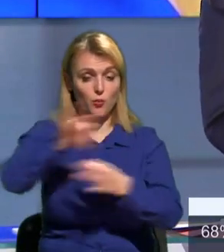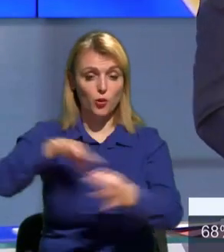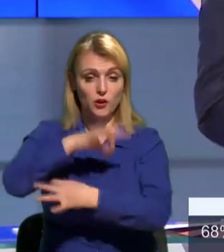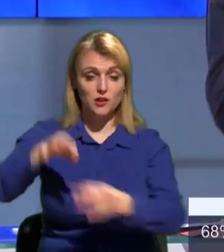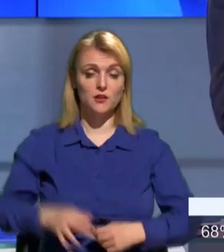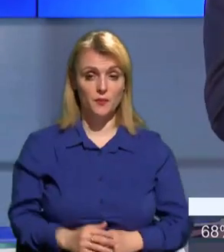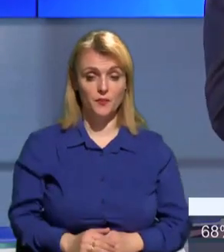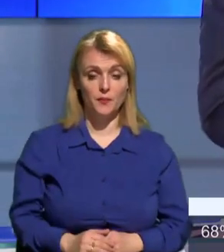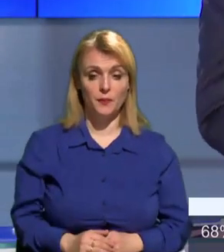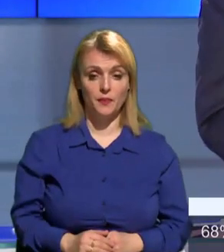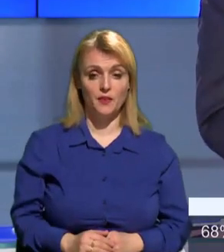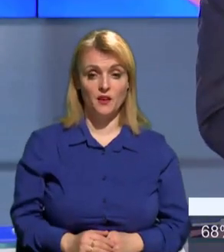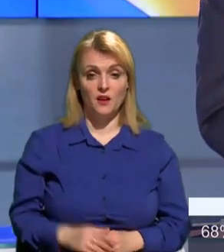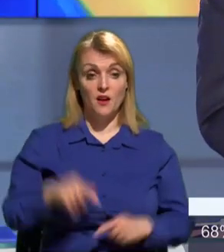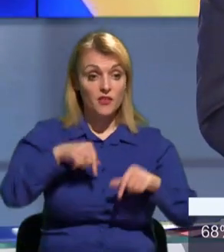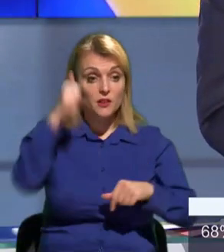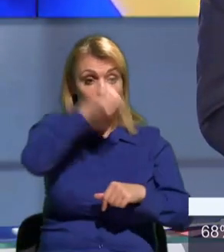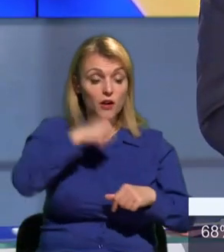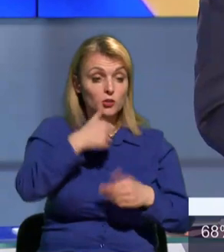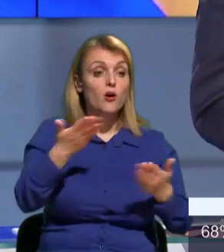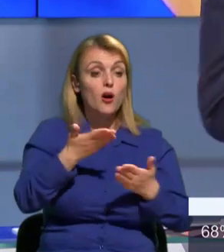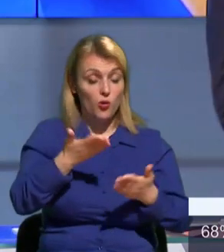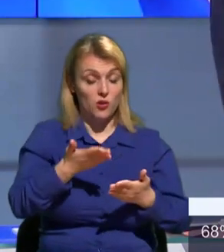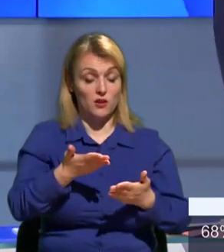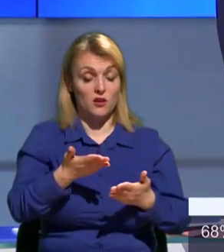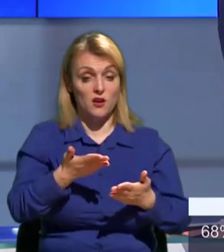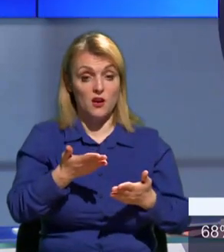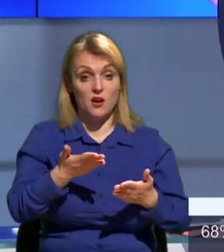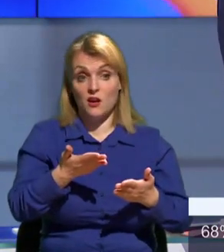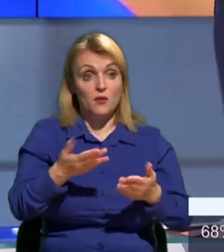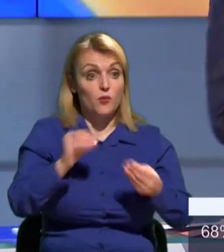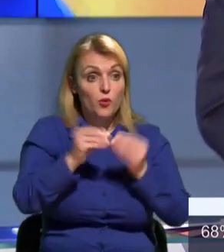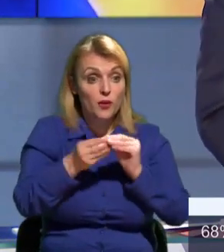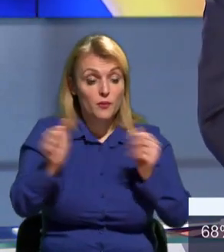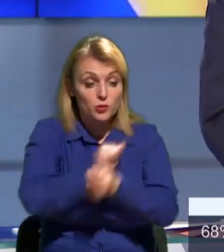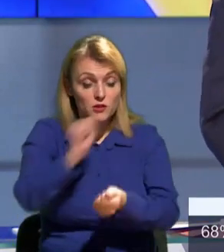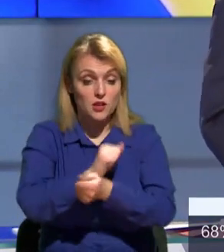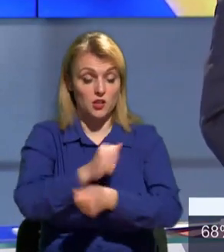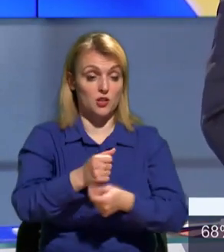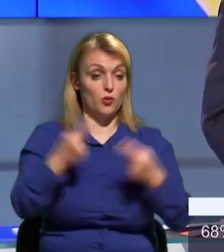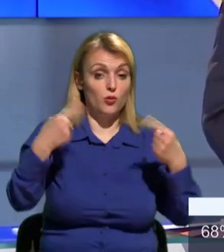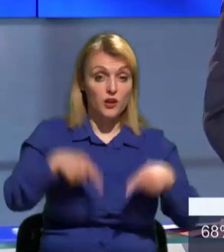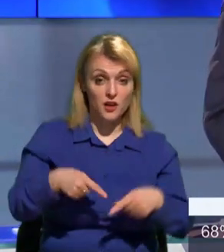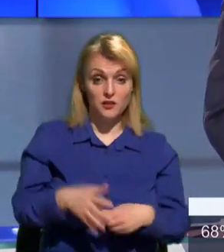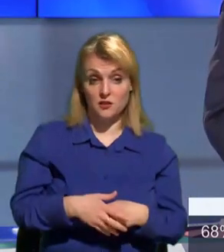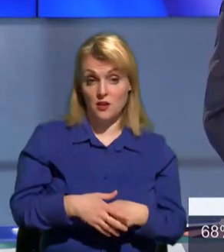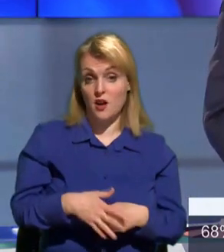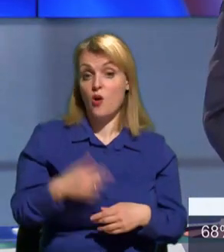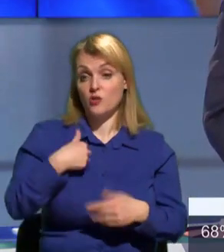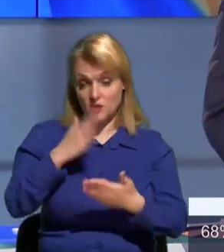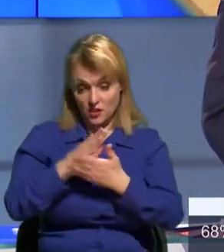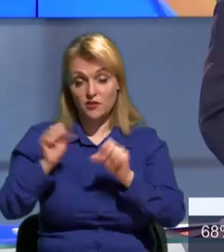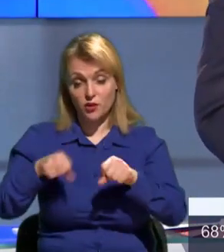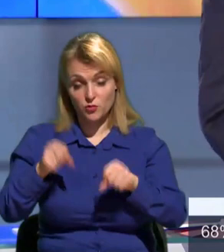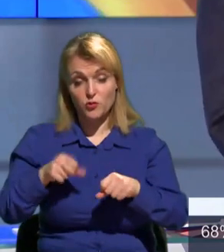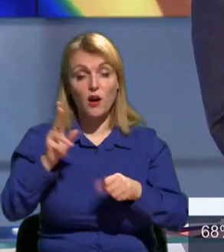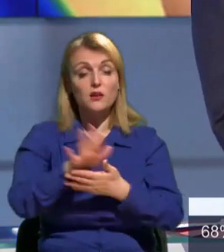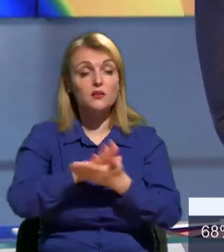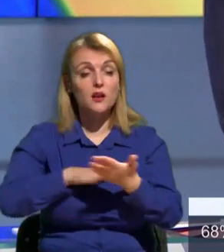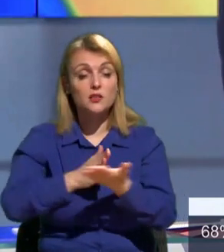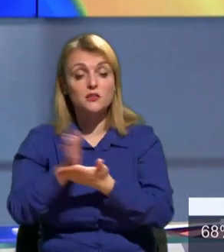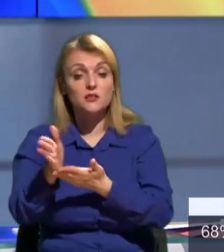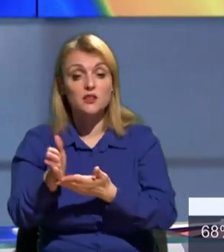lei în anul ăsta, în an de secetă și în an de criză. Deci avem resurse, avem soluții cum să ne mișcăm mai departe, dar totul